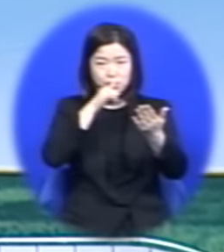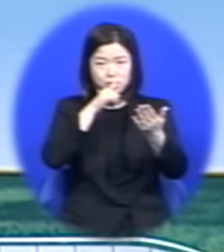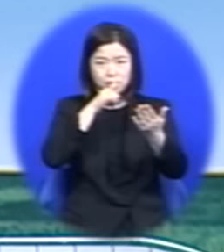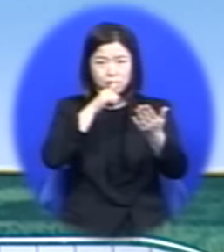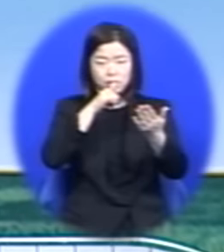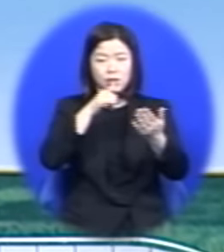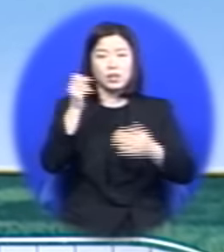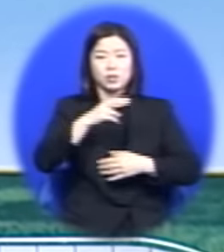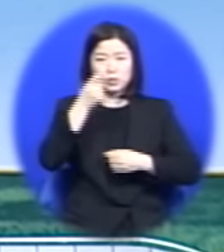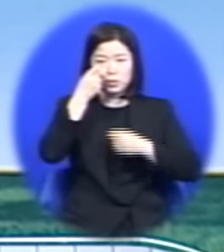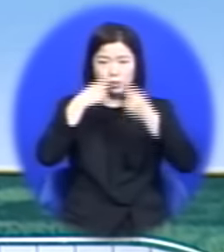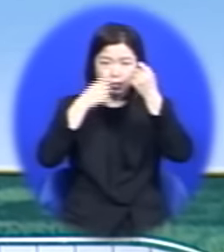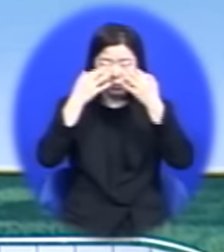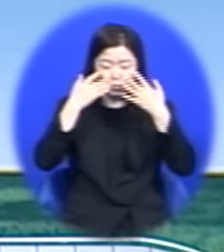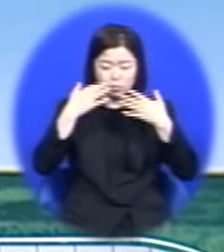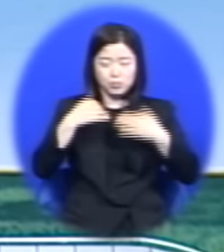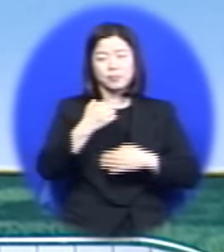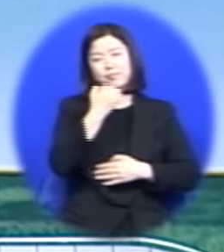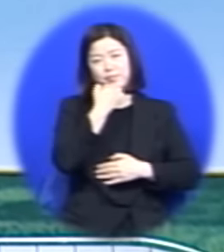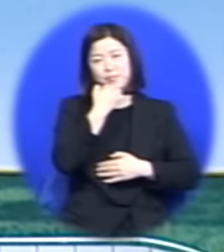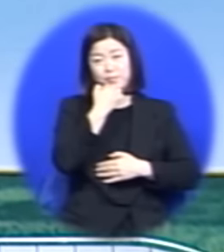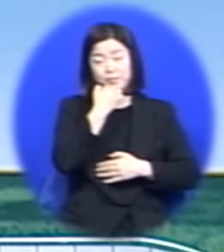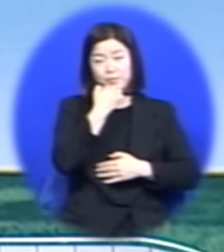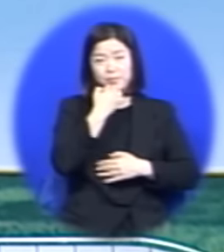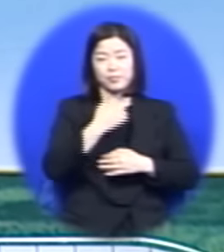그리고는 눈물을 흘리면서 웃었다고 그랬어.